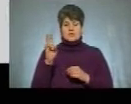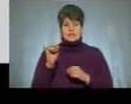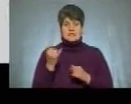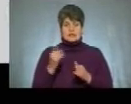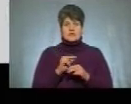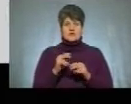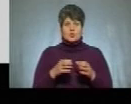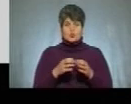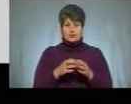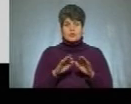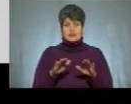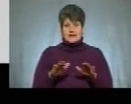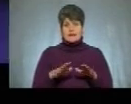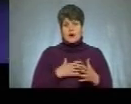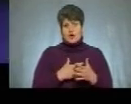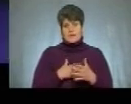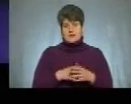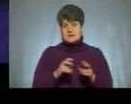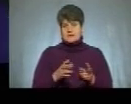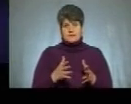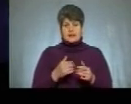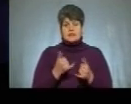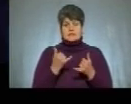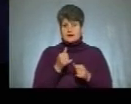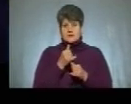із дітей на громадських засадах.